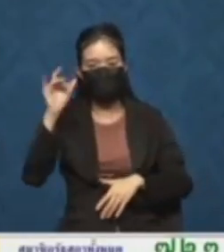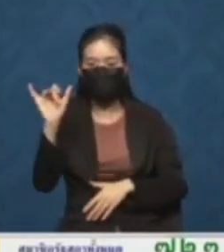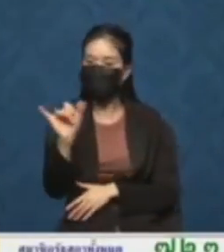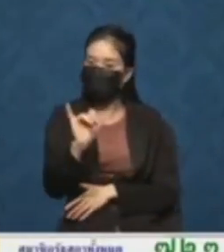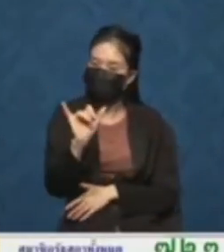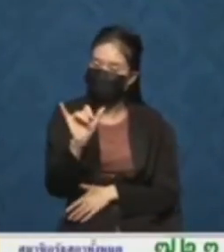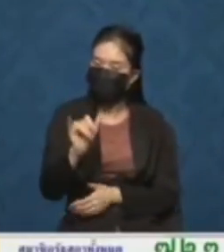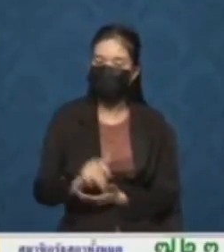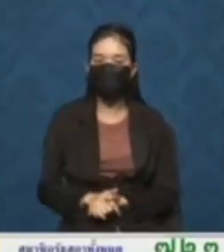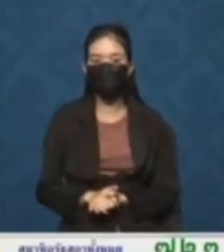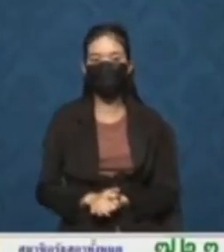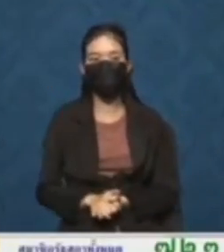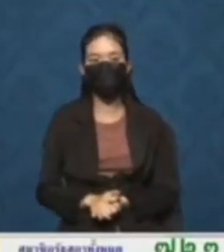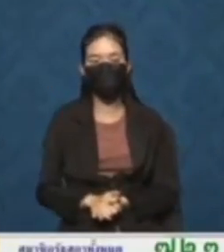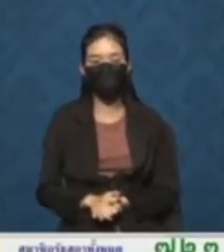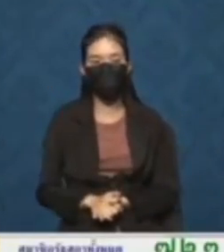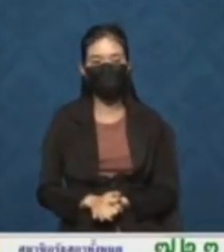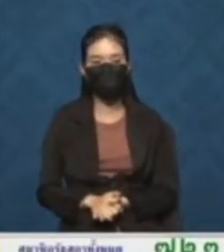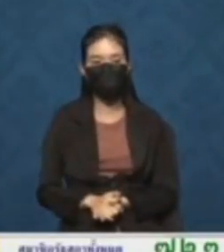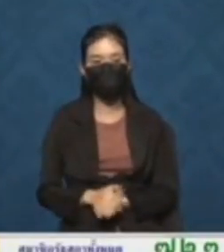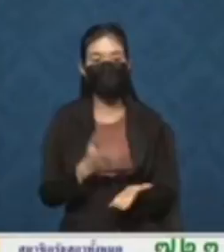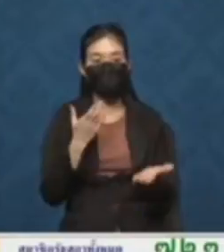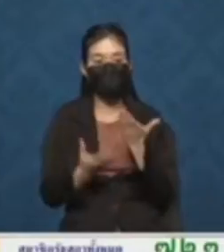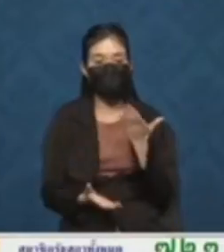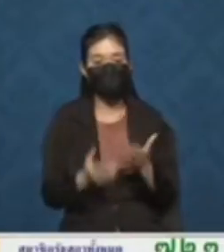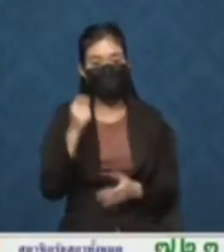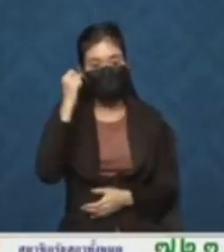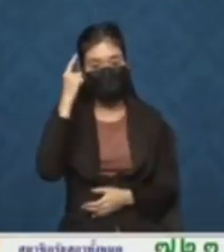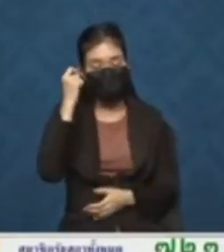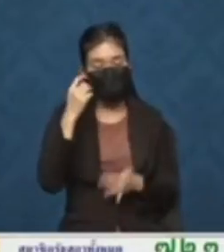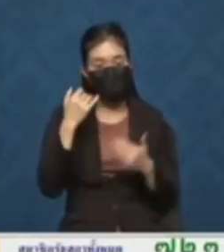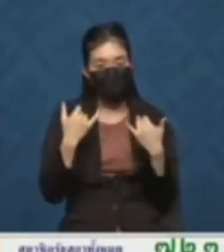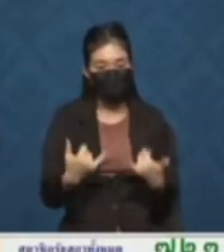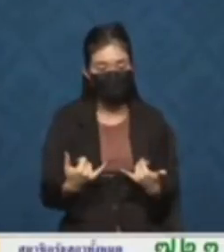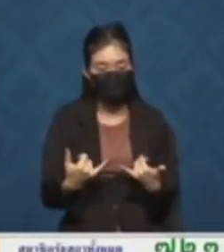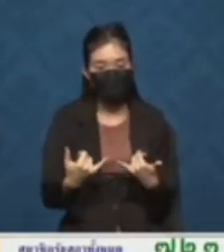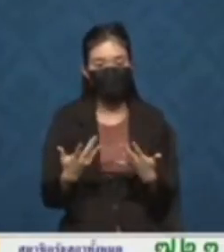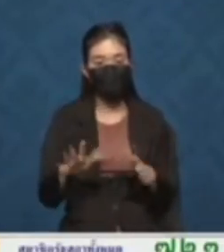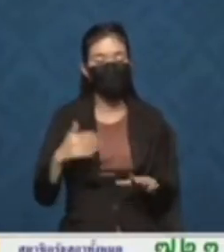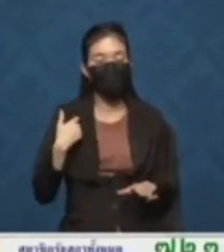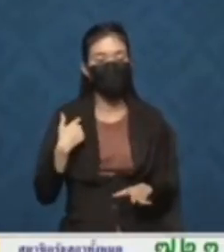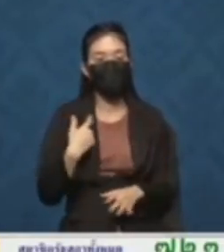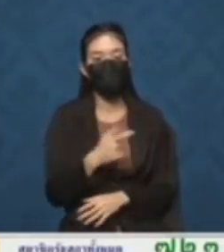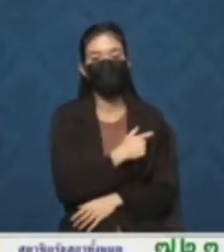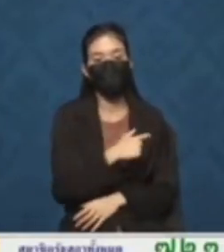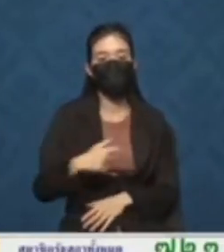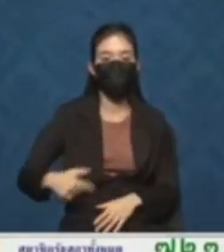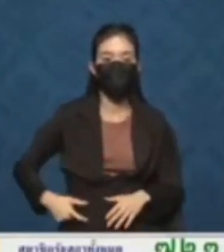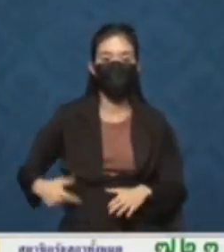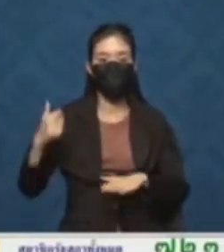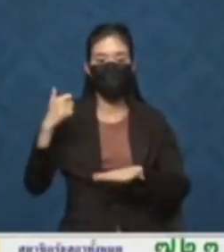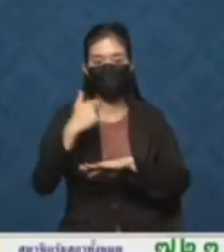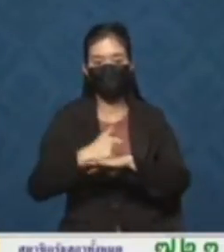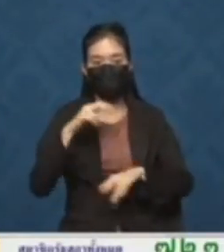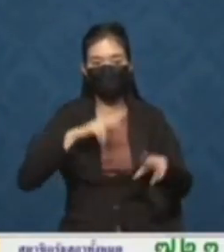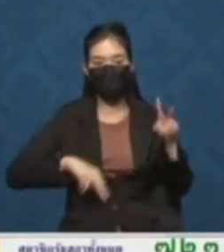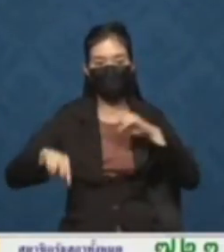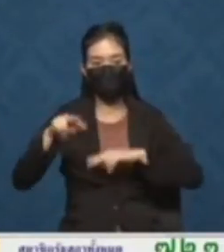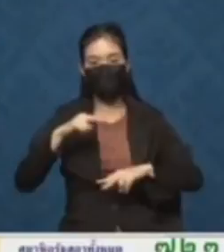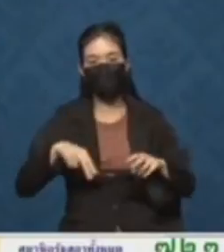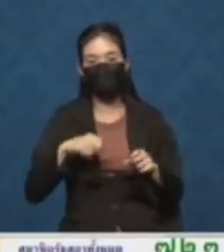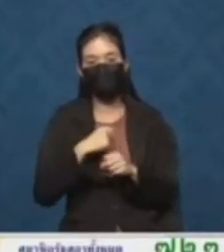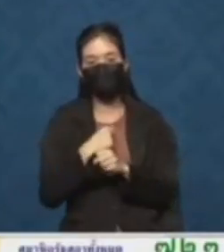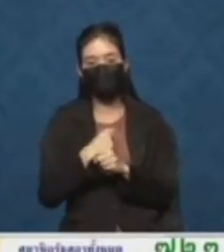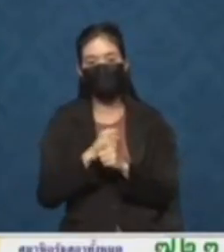างไรเข้าใจจนกระทั่งเป็นวิถีชีวิตที่จะถือปฏิบัติอย่าง